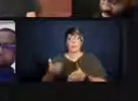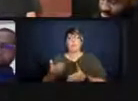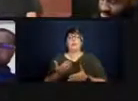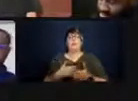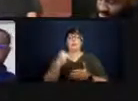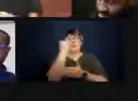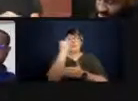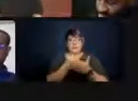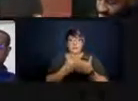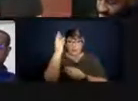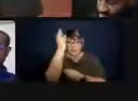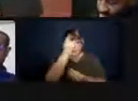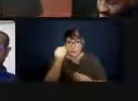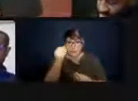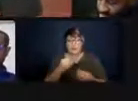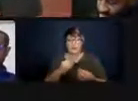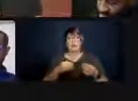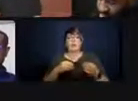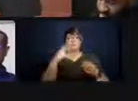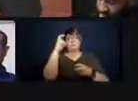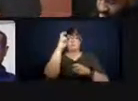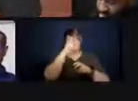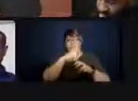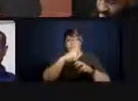Baada ya hapo,